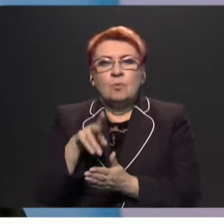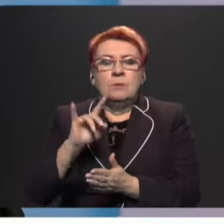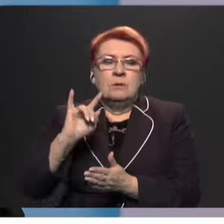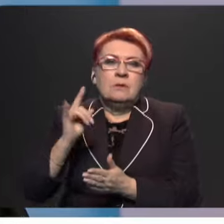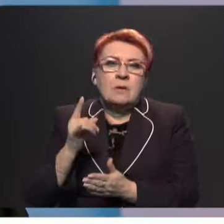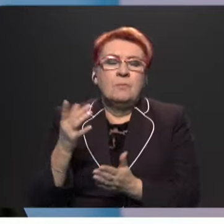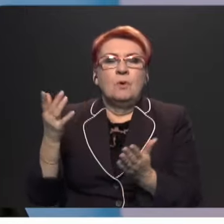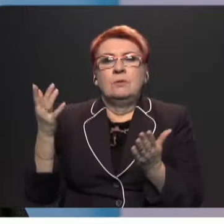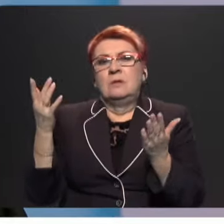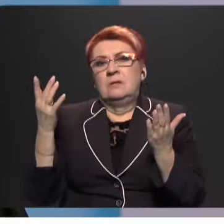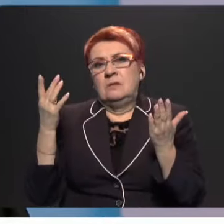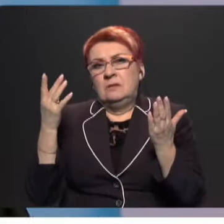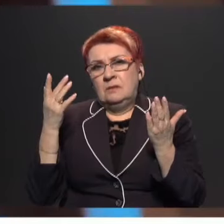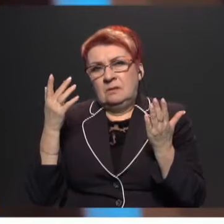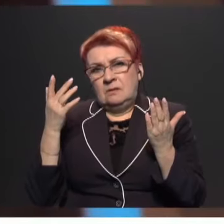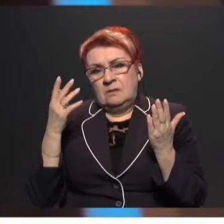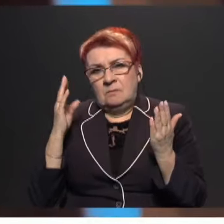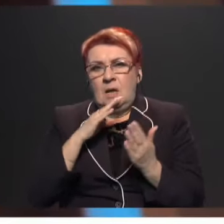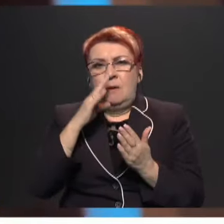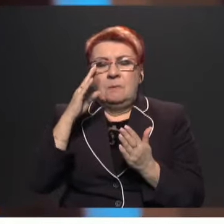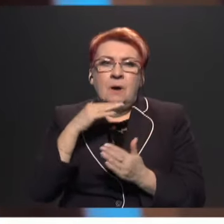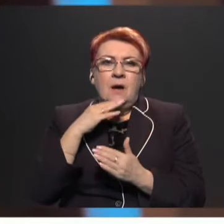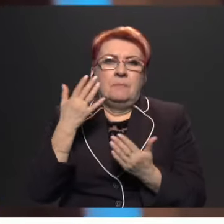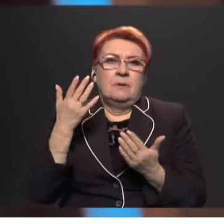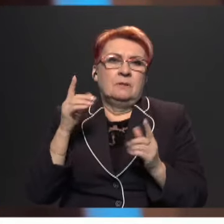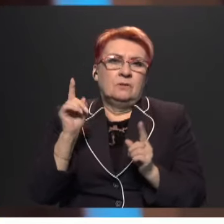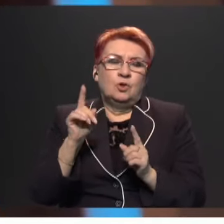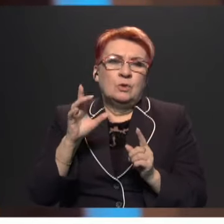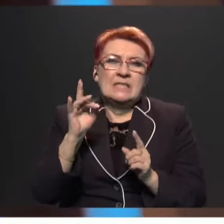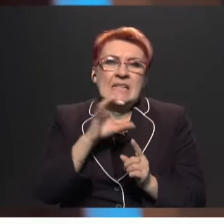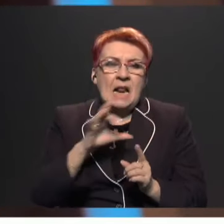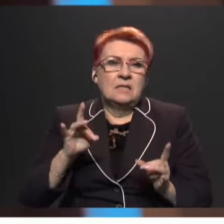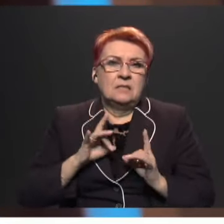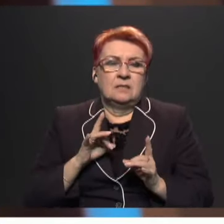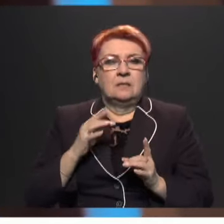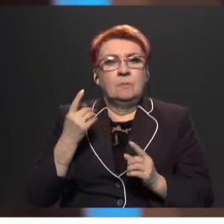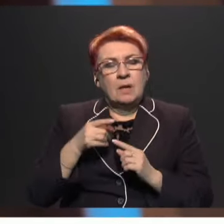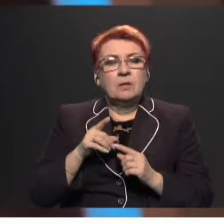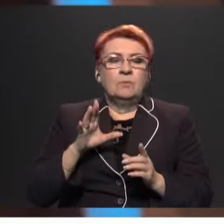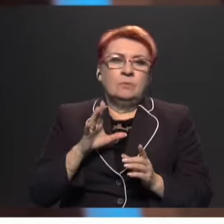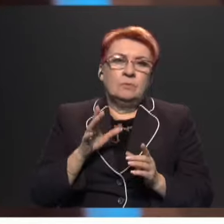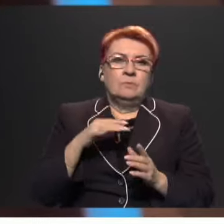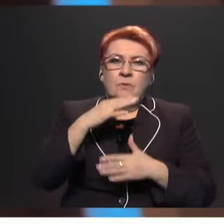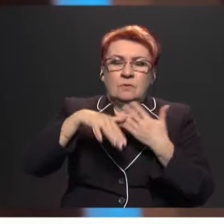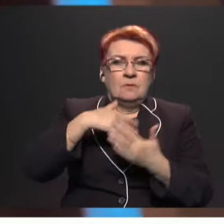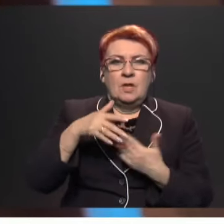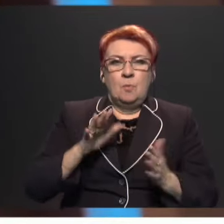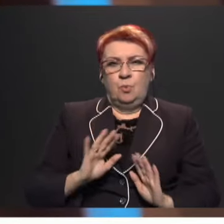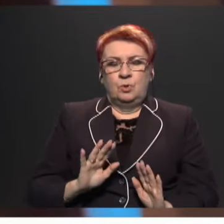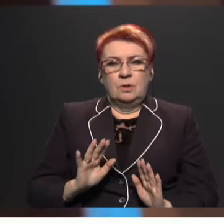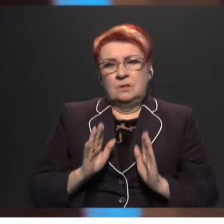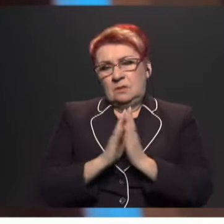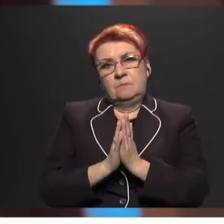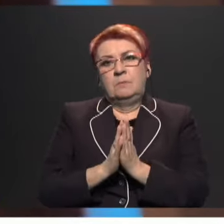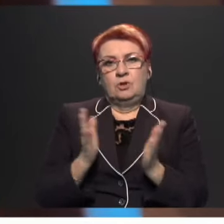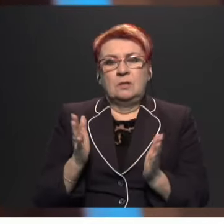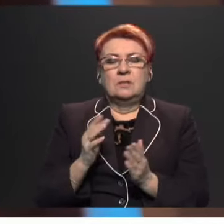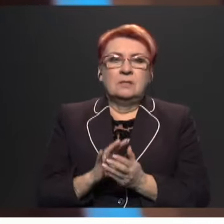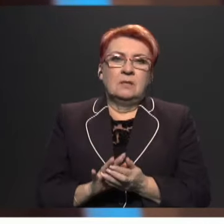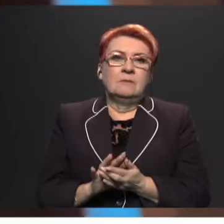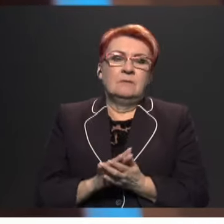свое прошлое, свое настоящее. Поэтому не надо вот эти вещи путать друг с другом. А у нас есть вот такой